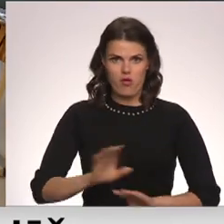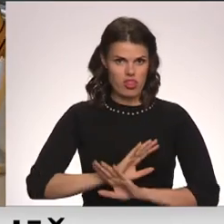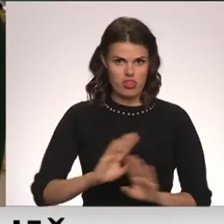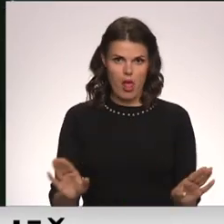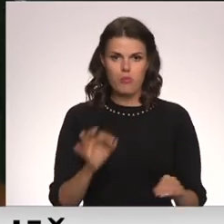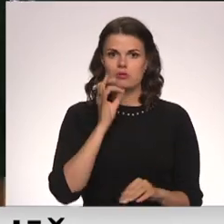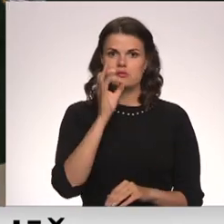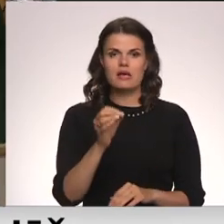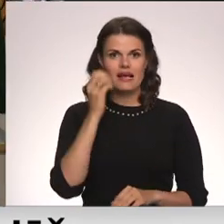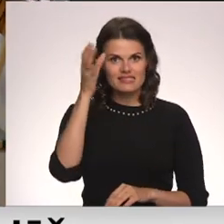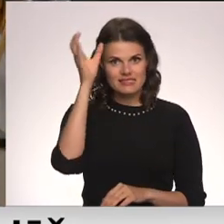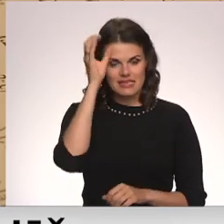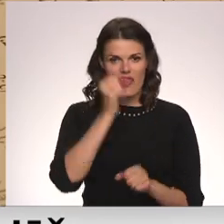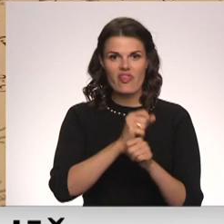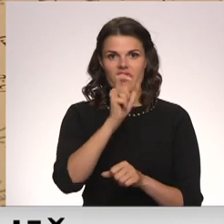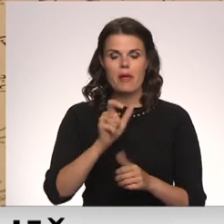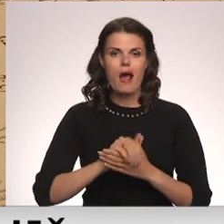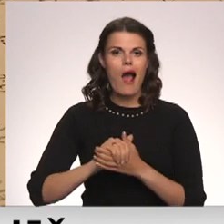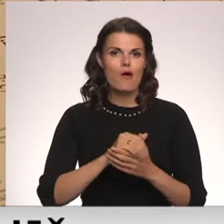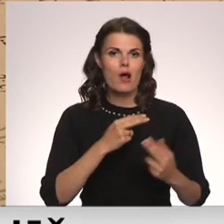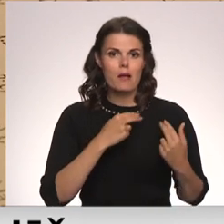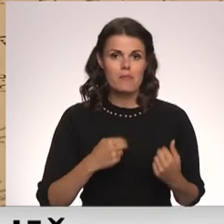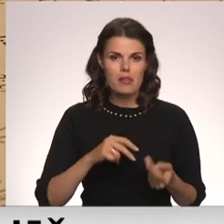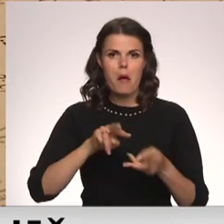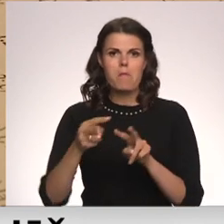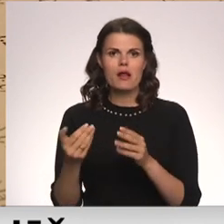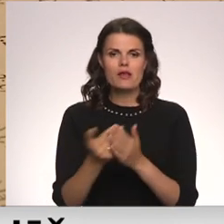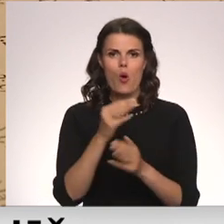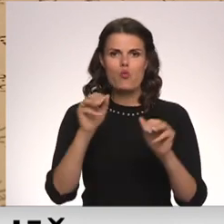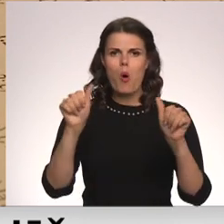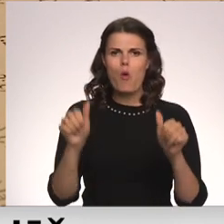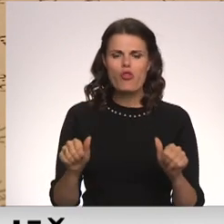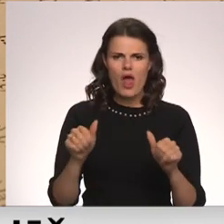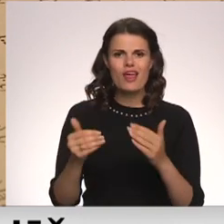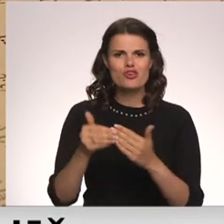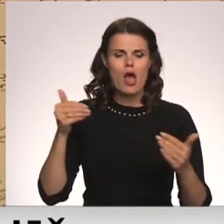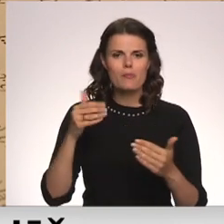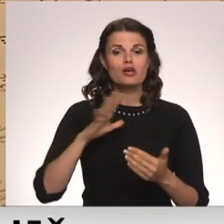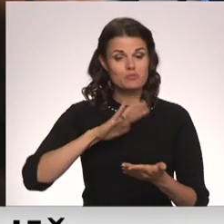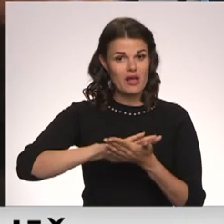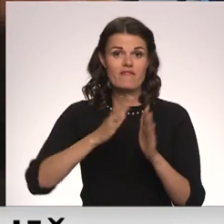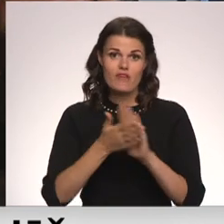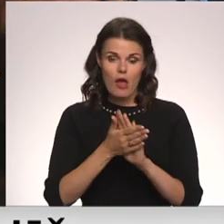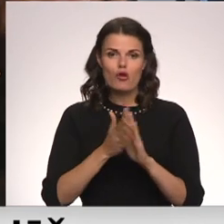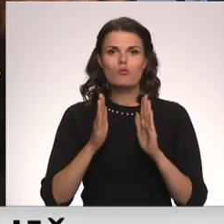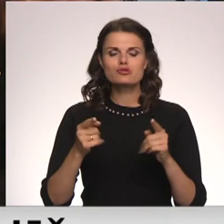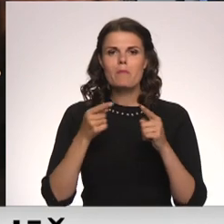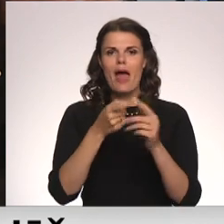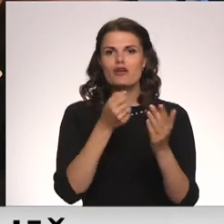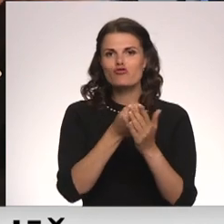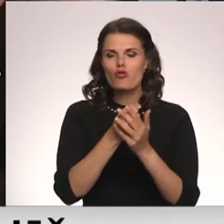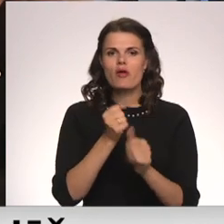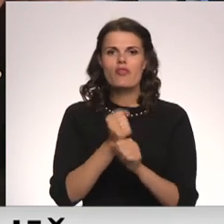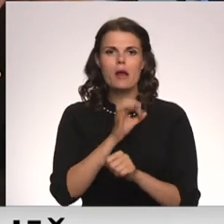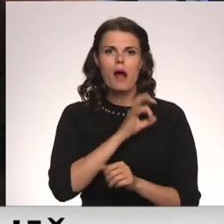saka izglītības un zinātnes darbinieku arotbiedrībā. Pārējot uz jauno modeli, iepriekš bijusi konceptuāla vienošanās par mērķi dotācijām un darba